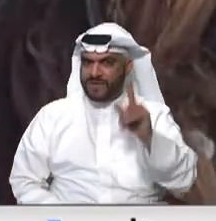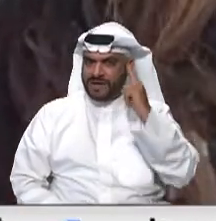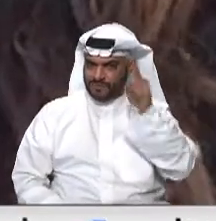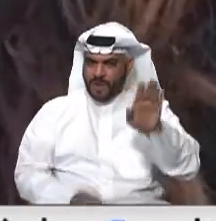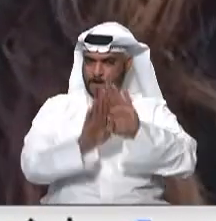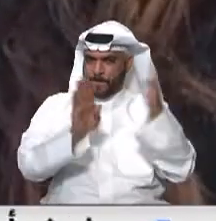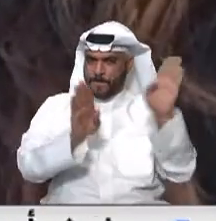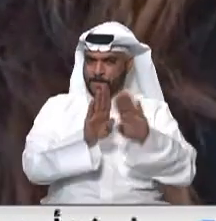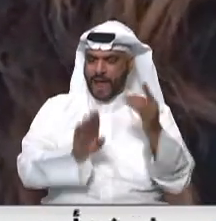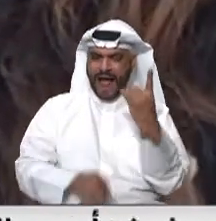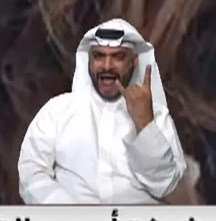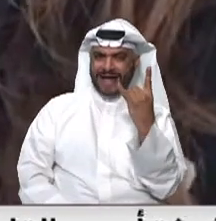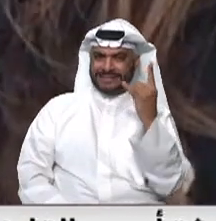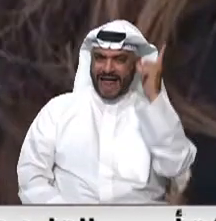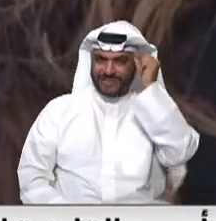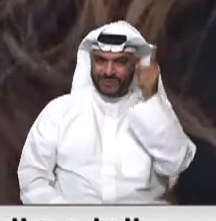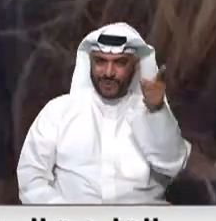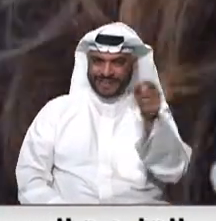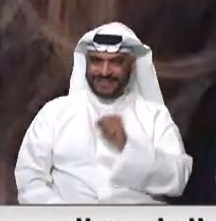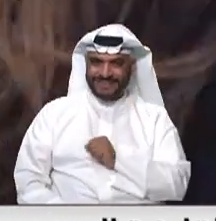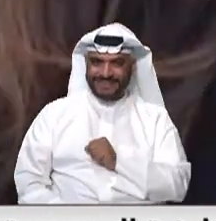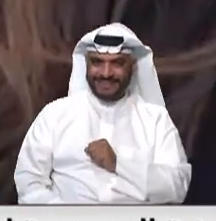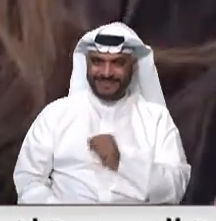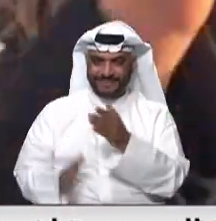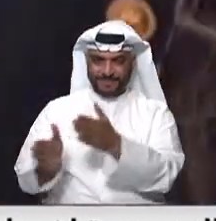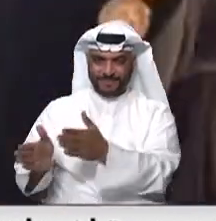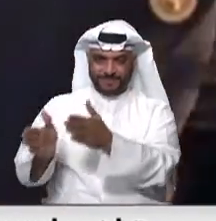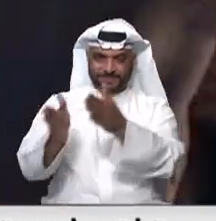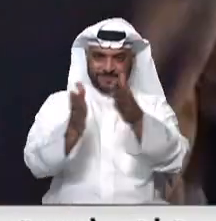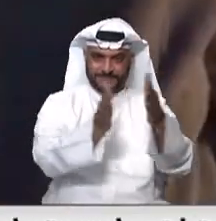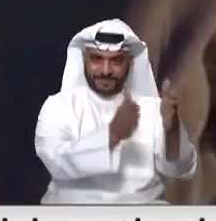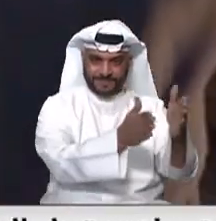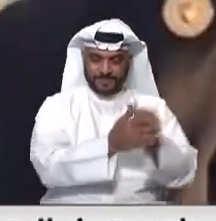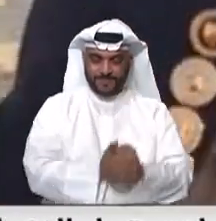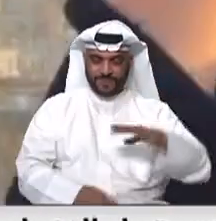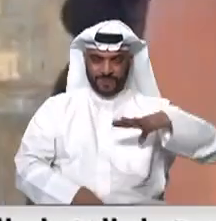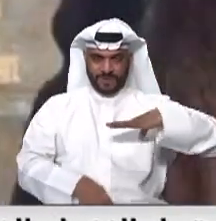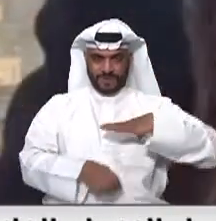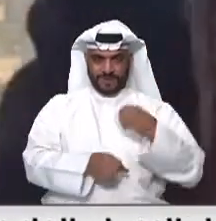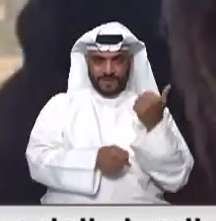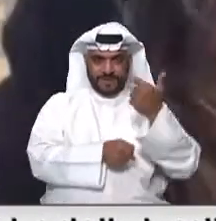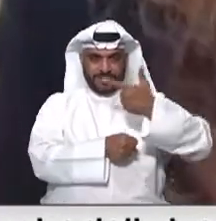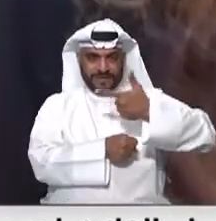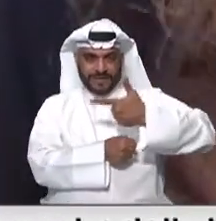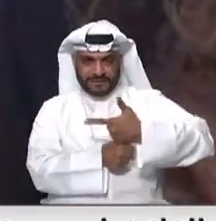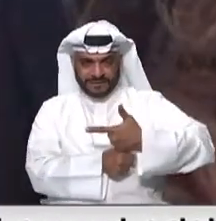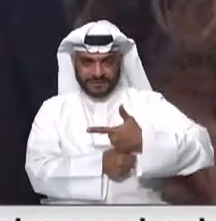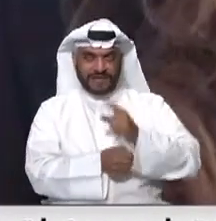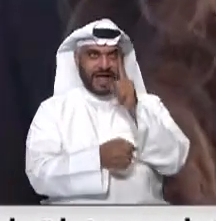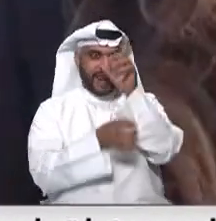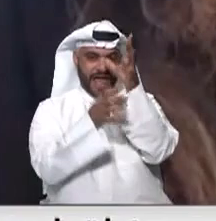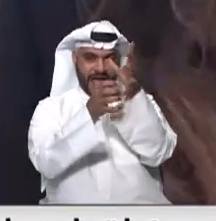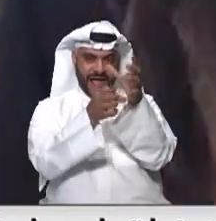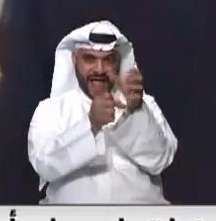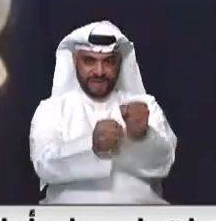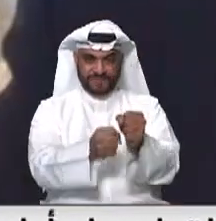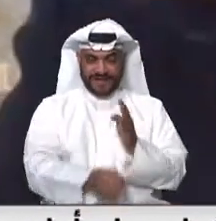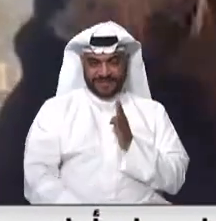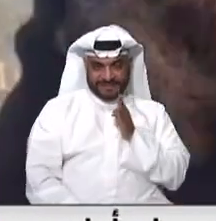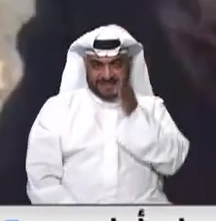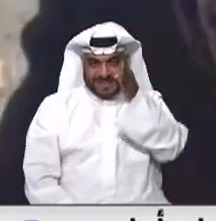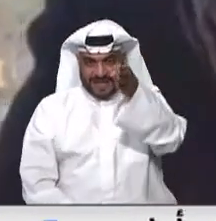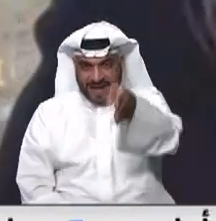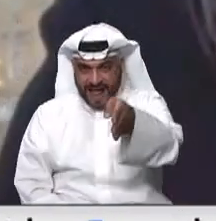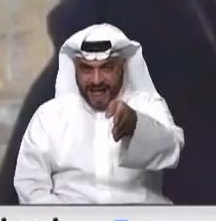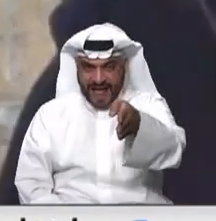داون ستريت. فاطمة، سموه حفظه الله كما ذكرت سيرعى